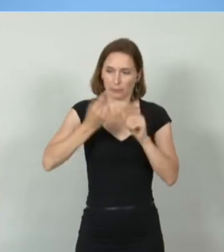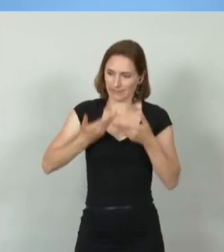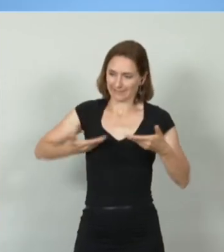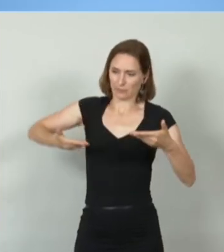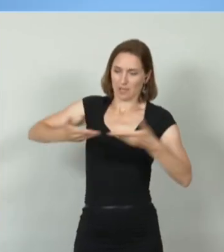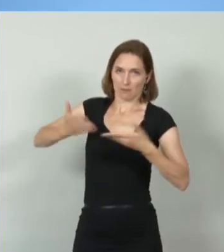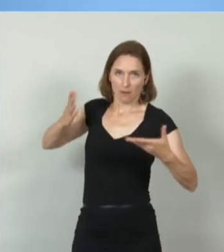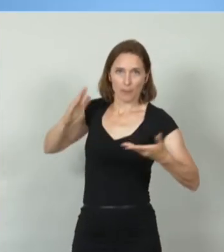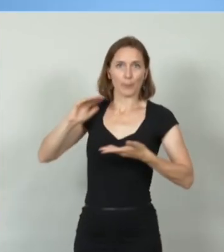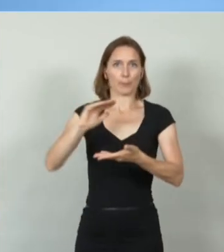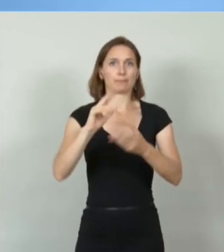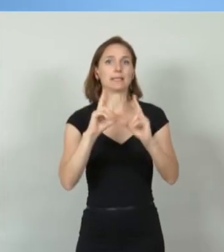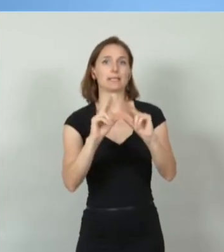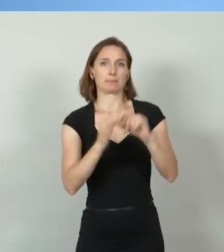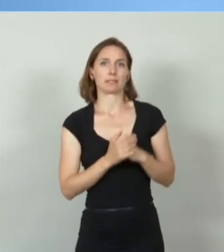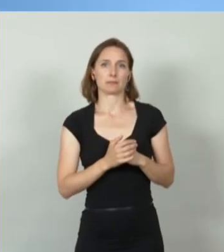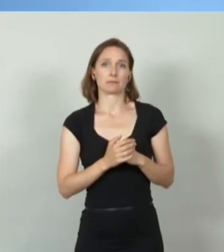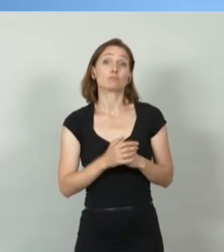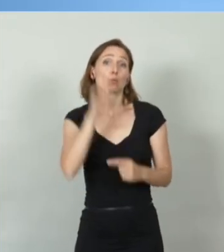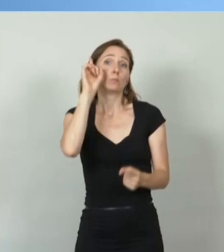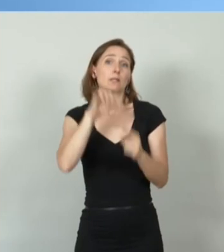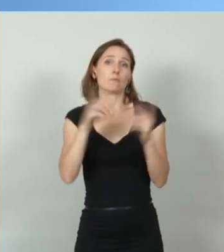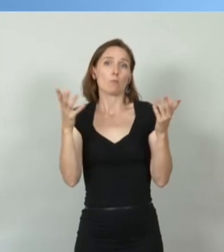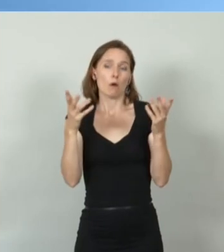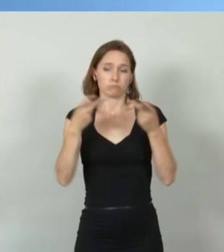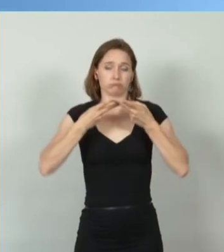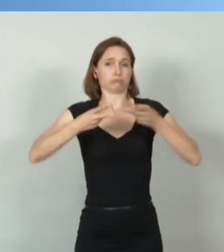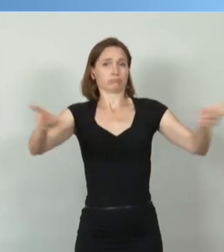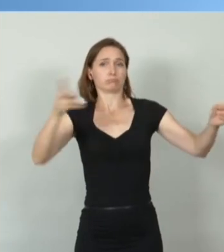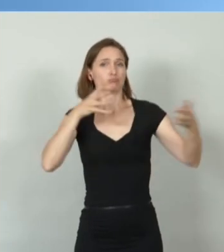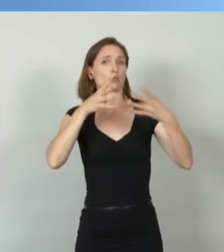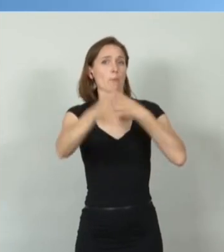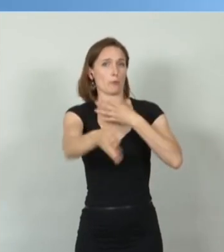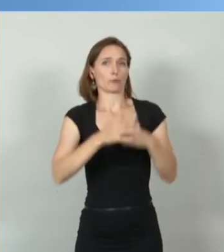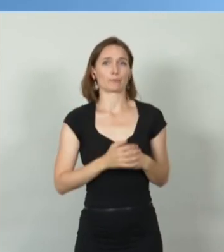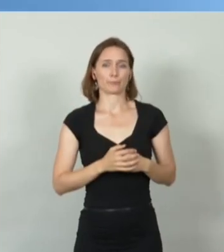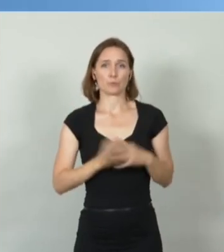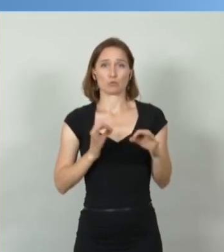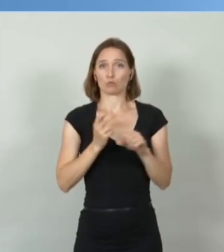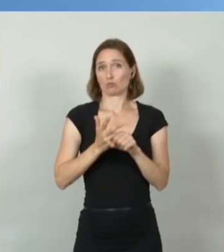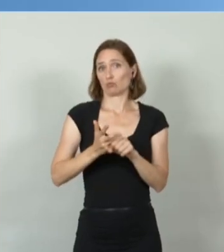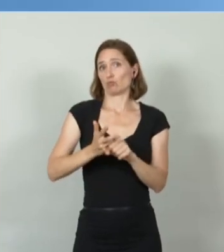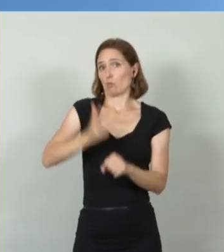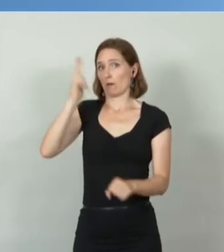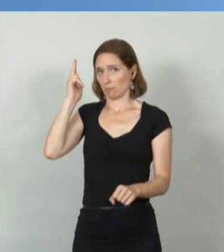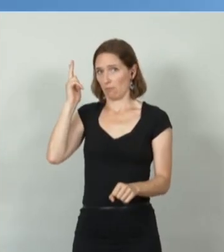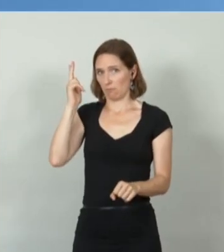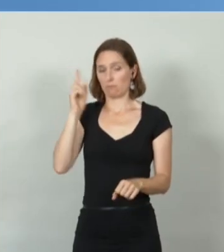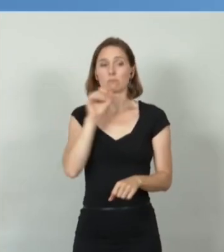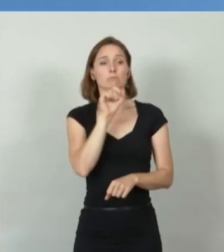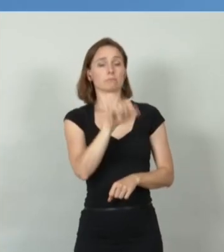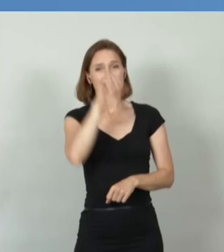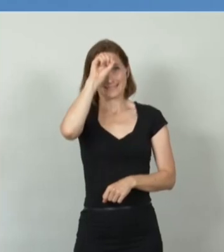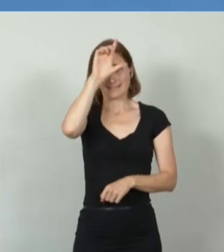dans ce dossier et ce par souci de transparence il y a trois ans les murs de la clinique mutualiste